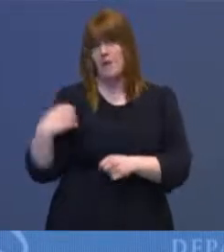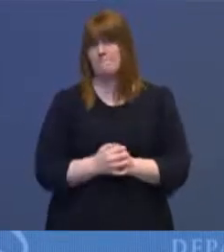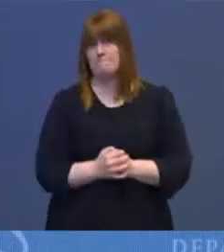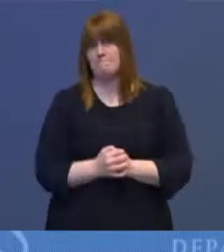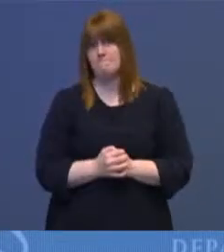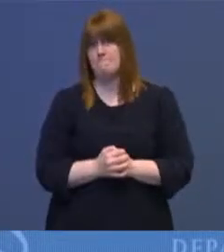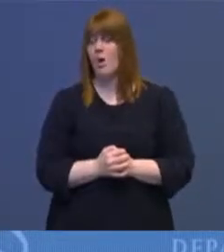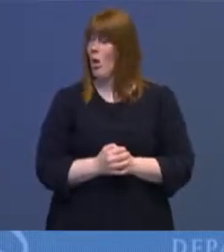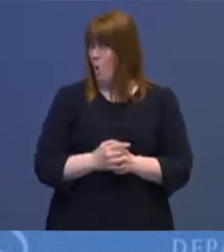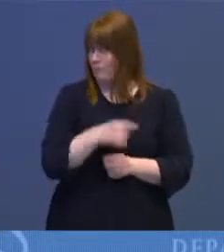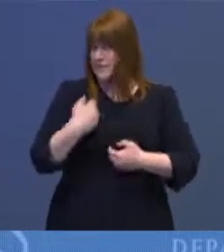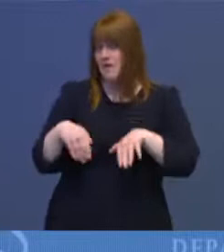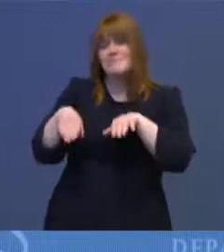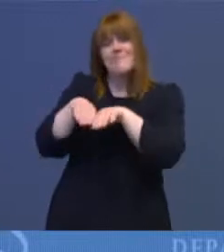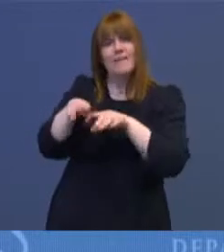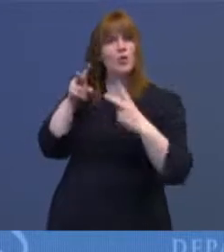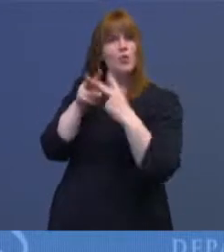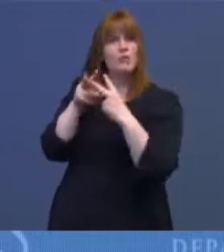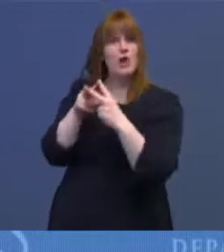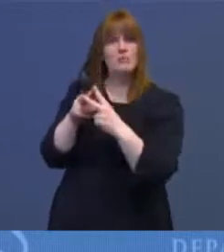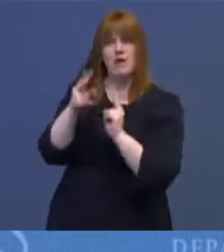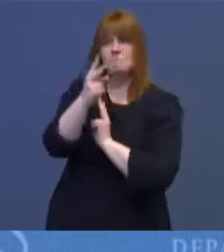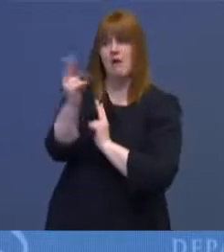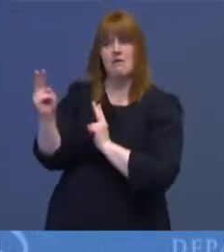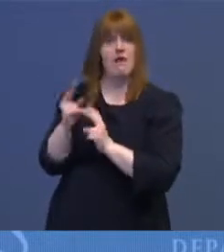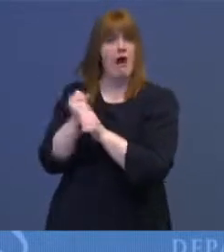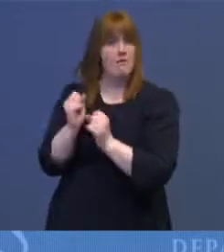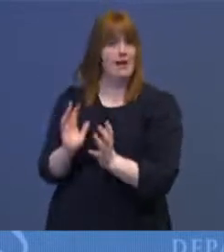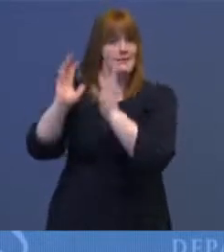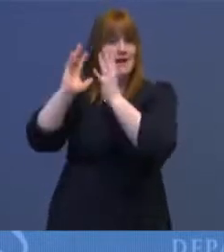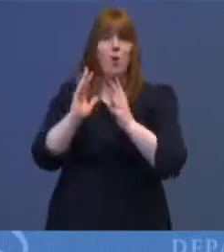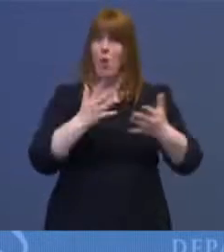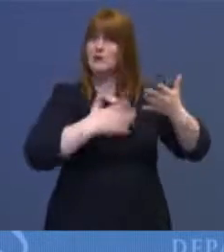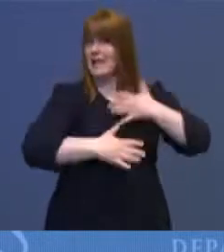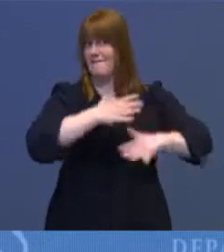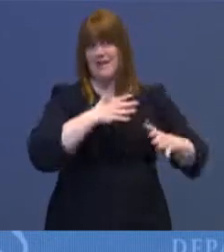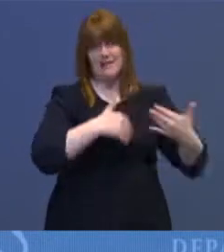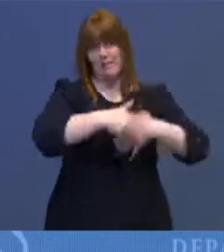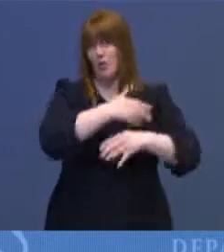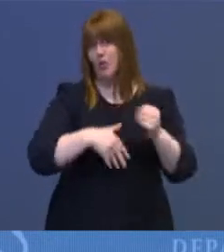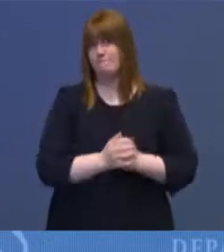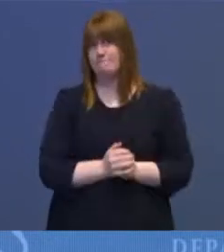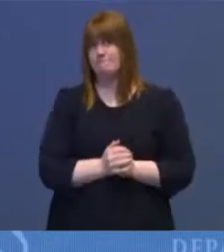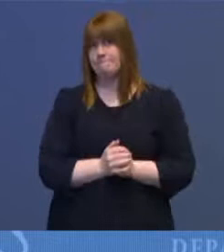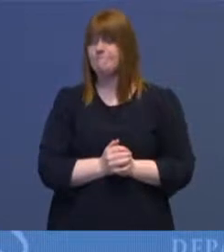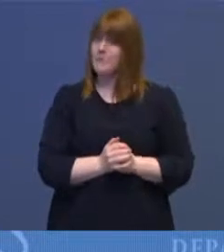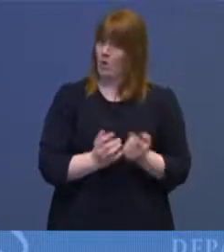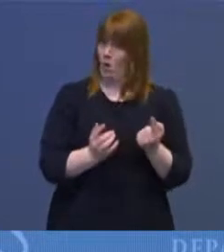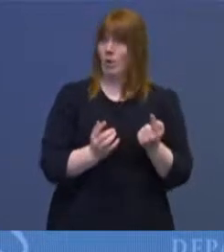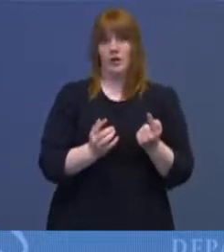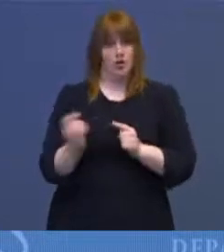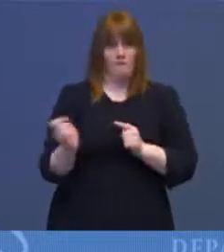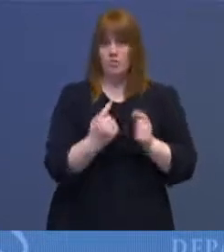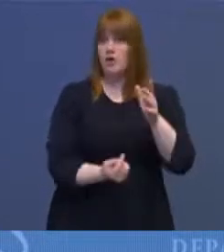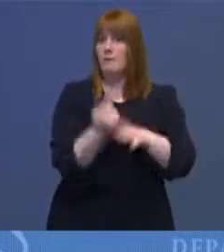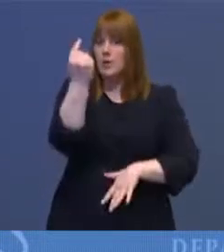til å ha tett kontakt med partene i arbeidslivet og med sivilsamfunnet. Vi skal også så fort som mulig få